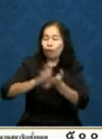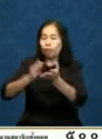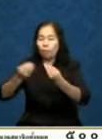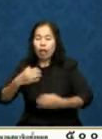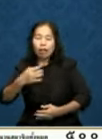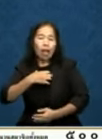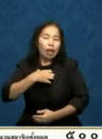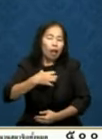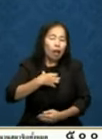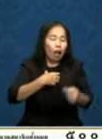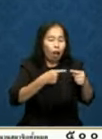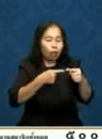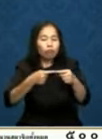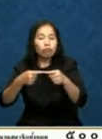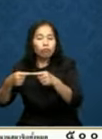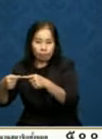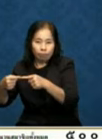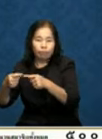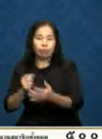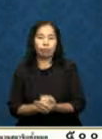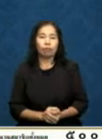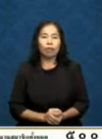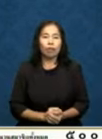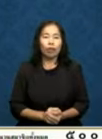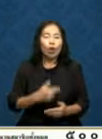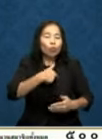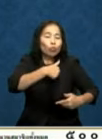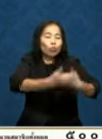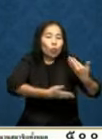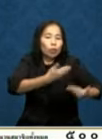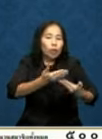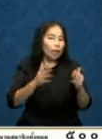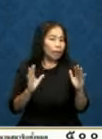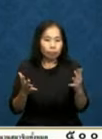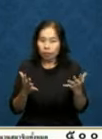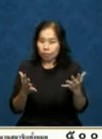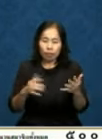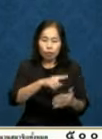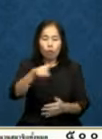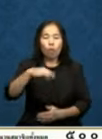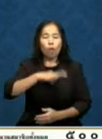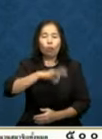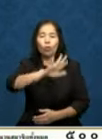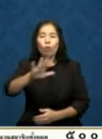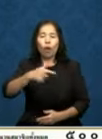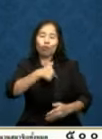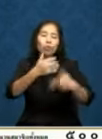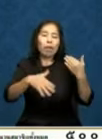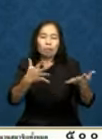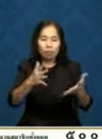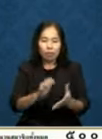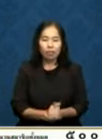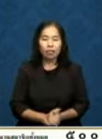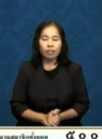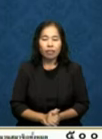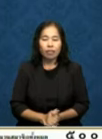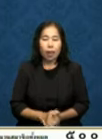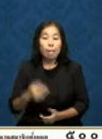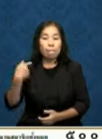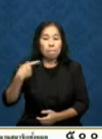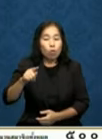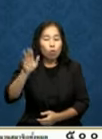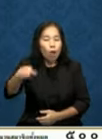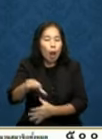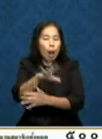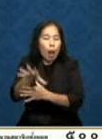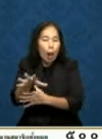และอย่างต่อเนื่องค่ะขาดความเห็นอกเห็นใจกับความรู้สึกของผู้อื่นใช้คนอื่นเพื่อเป็นประโยชน์ให้ตัวเองมี